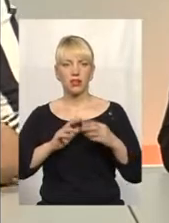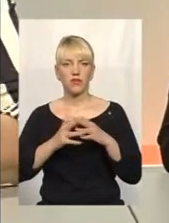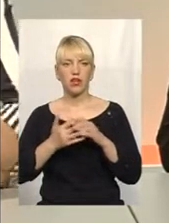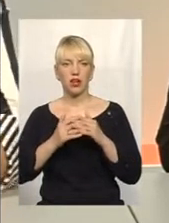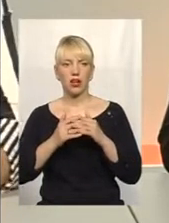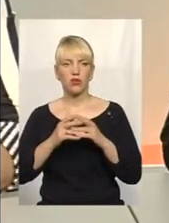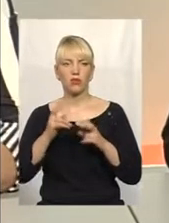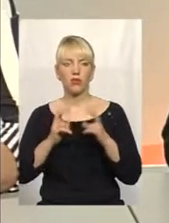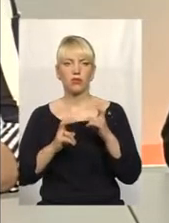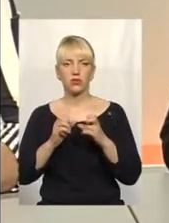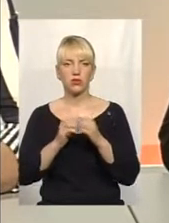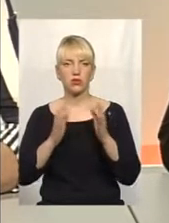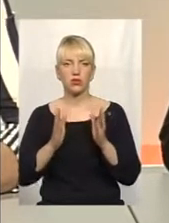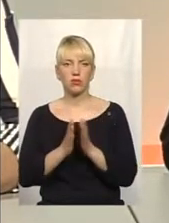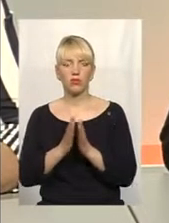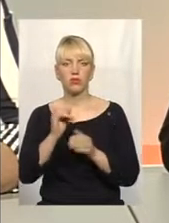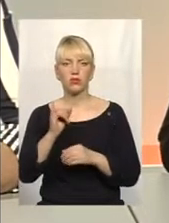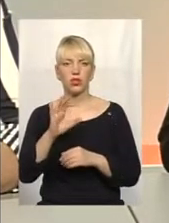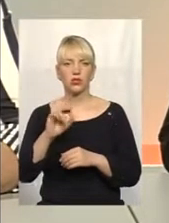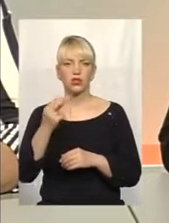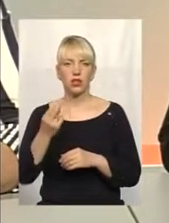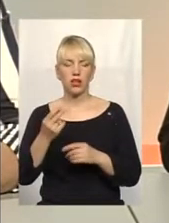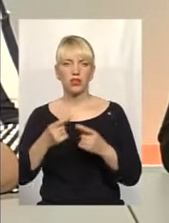агропромислового комплексу та соціальної сфери села.